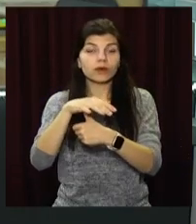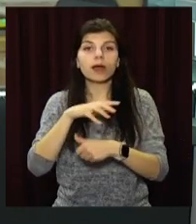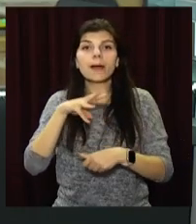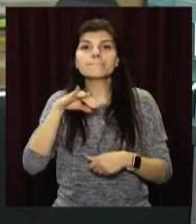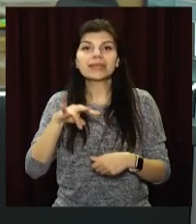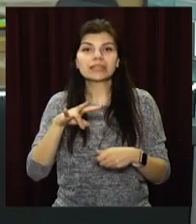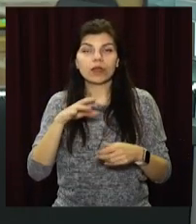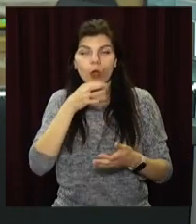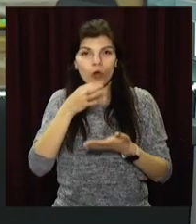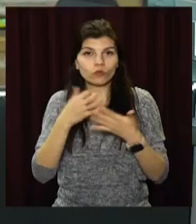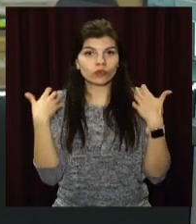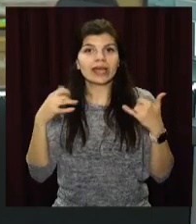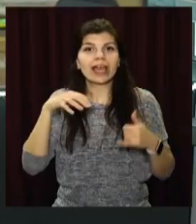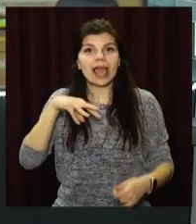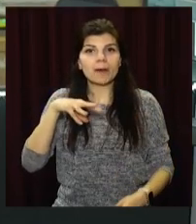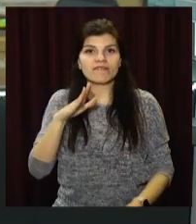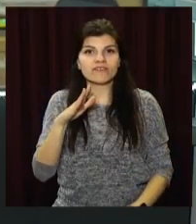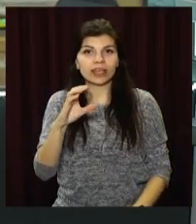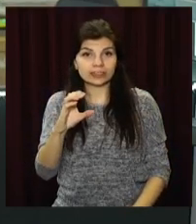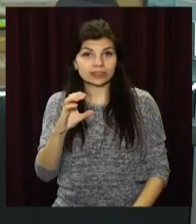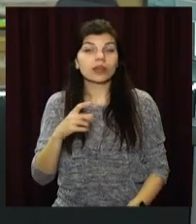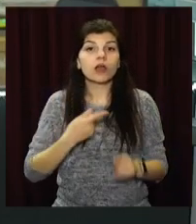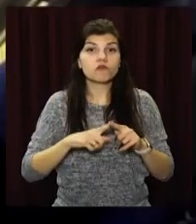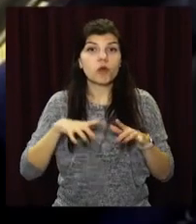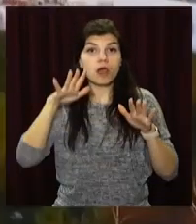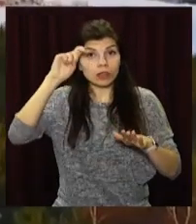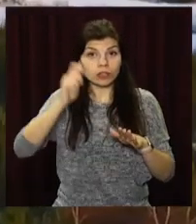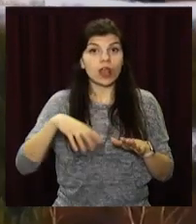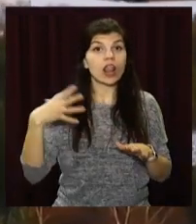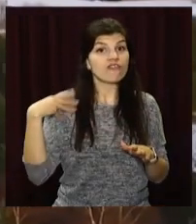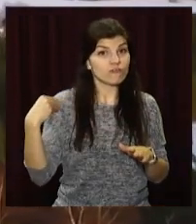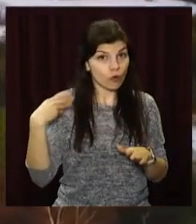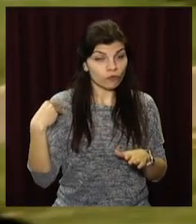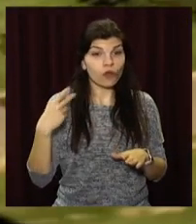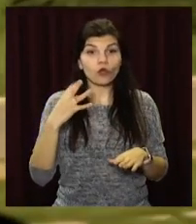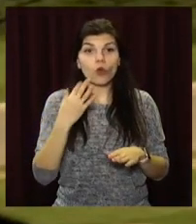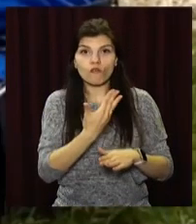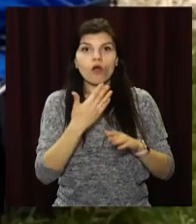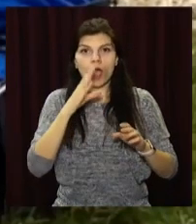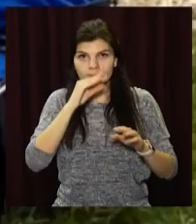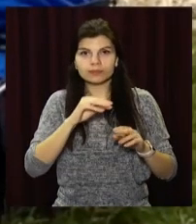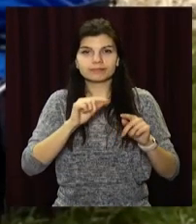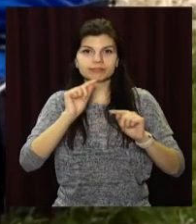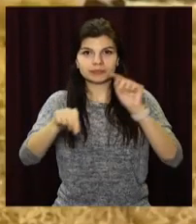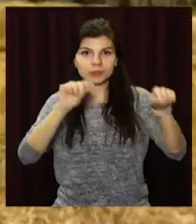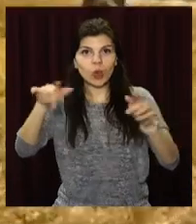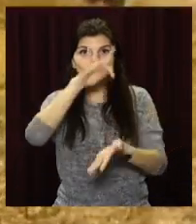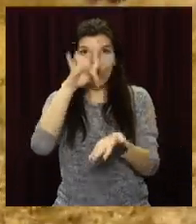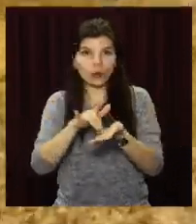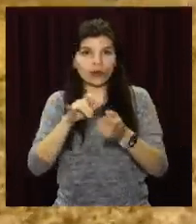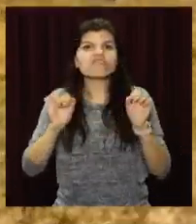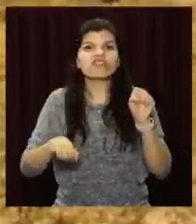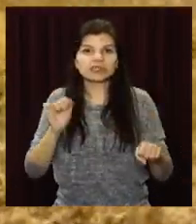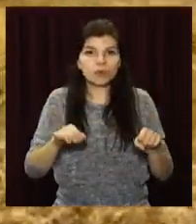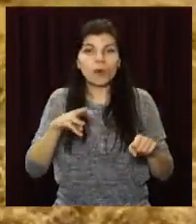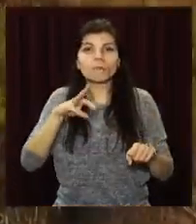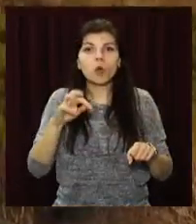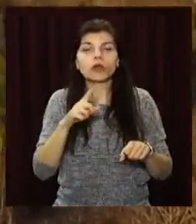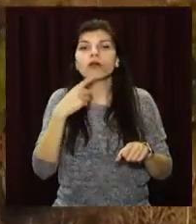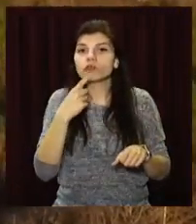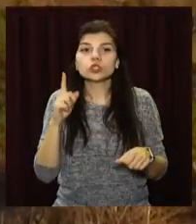Міноохорони здоров'я та МВС. Він стартував у Львові, але незабаром його географія може розширитися, кажуть у МОЗ, бо